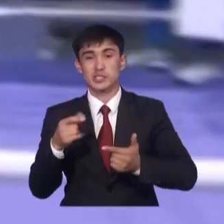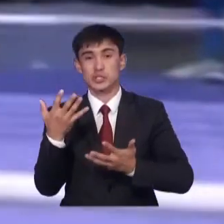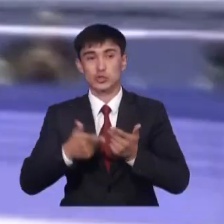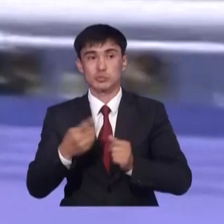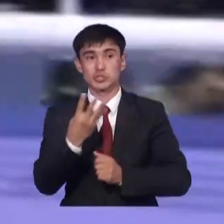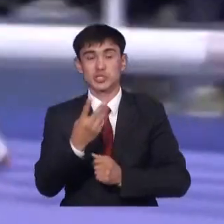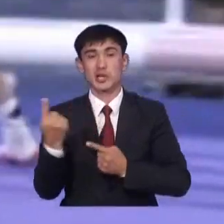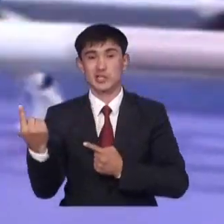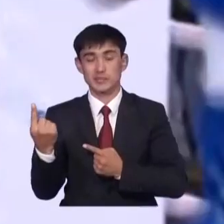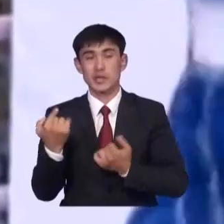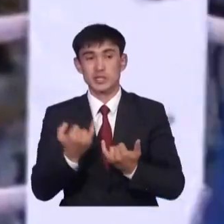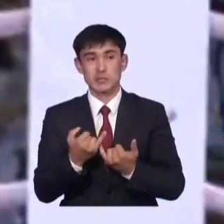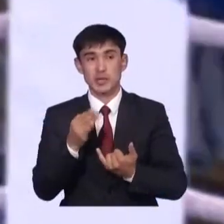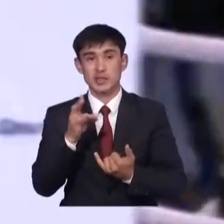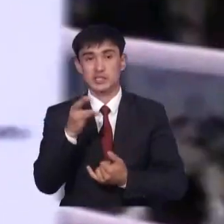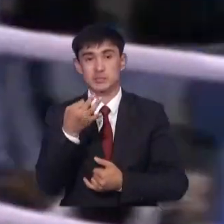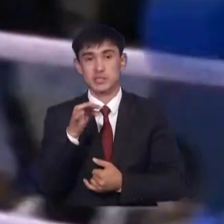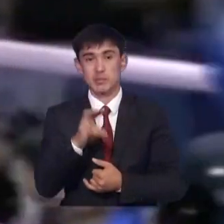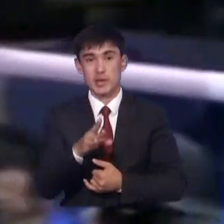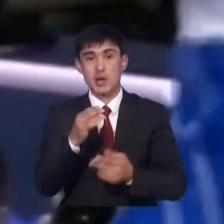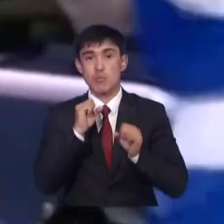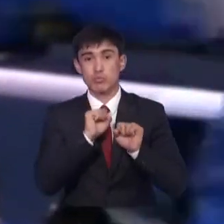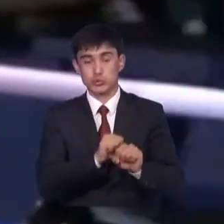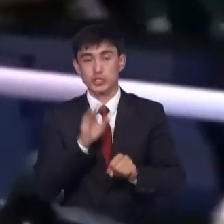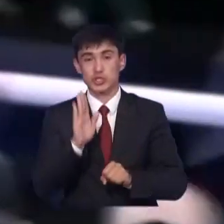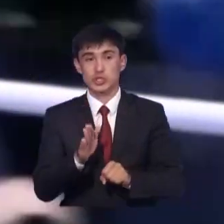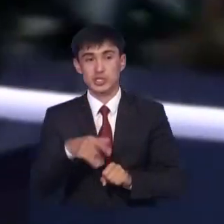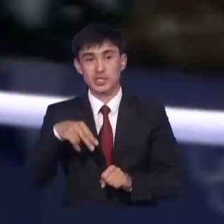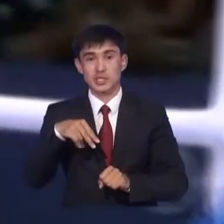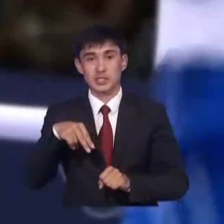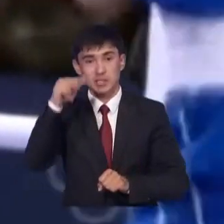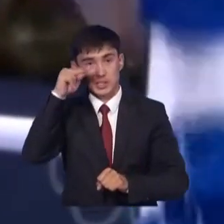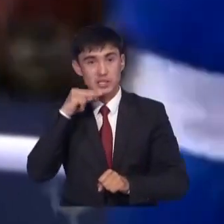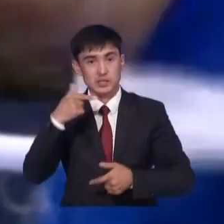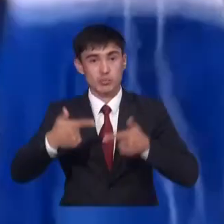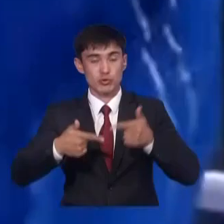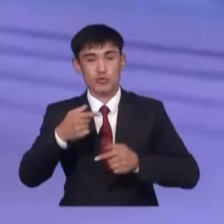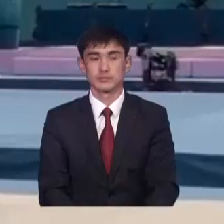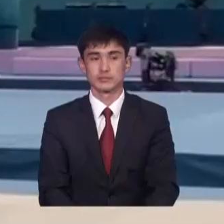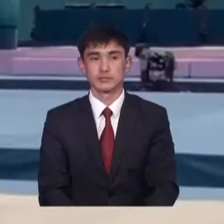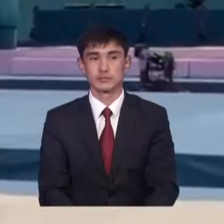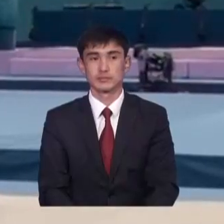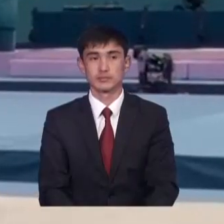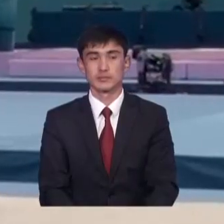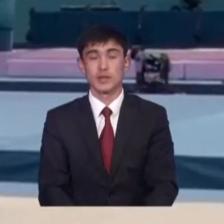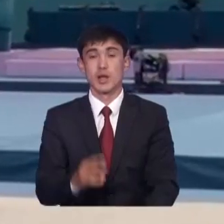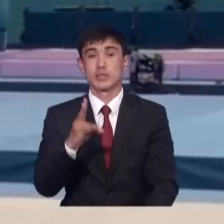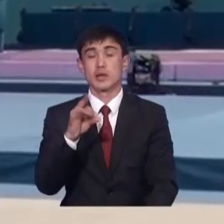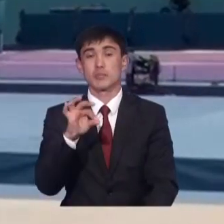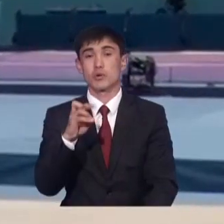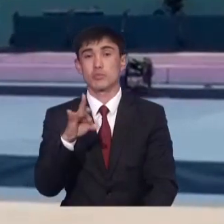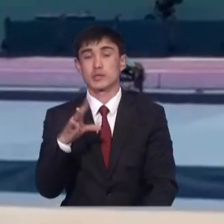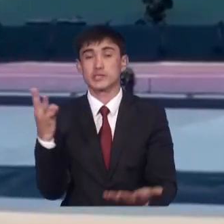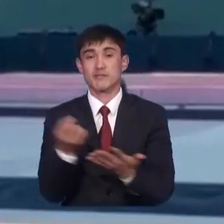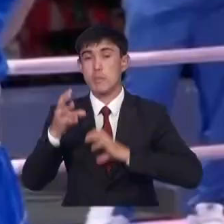счетом 4-1. Теперь Назым Казайбай предстоит сразиться с китайской боксершей в полуфинале. Нариман Курбанов